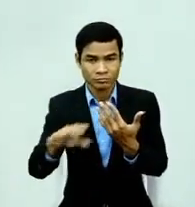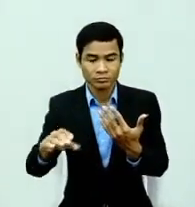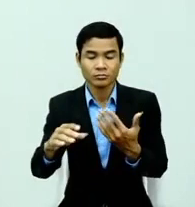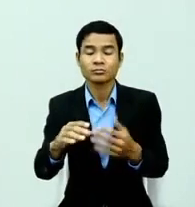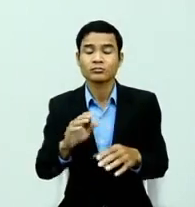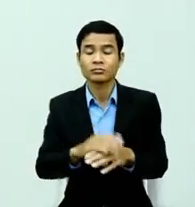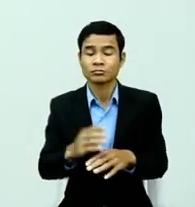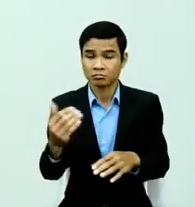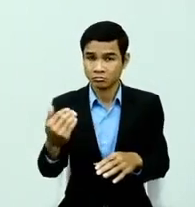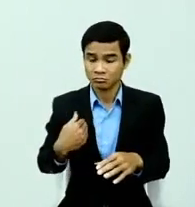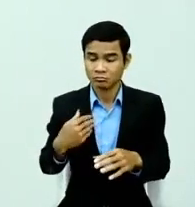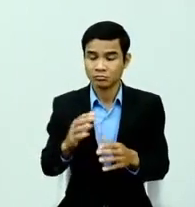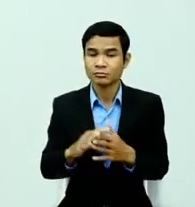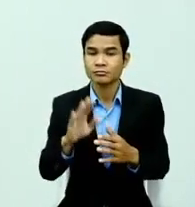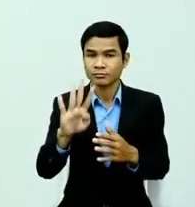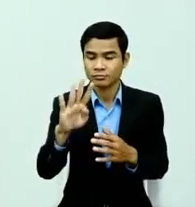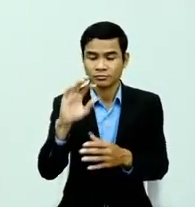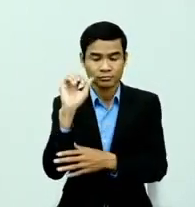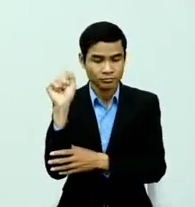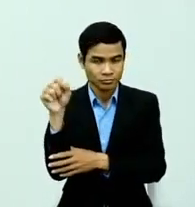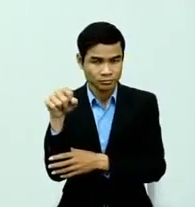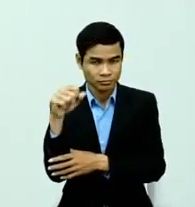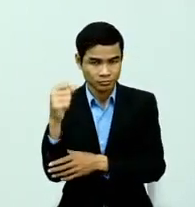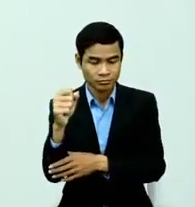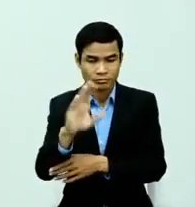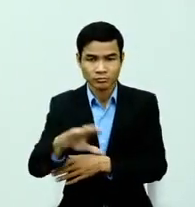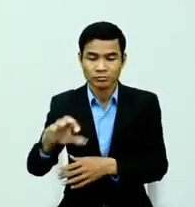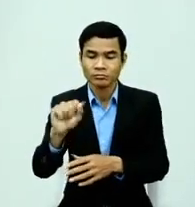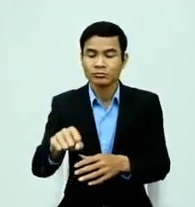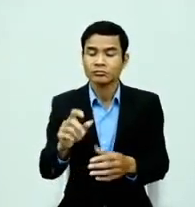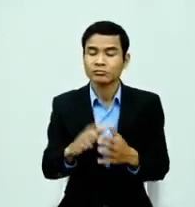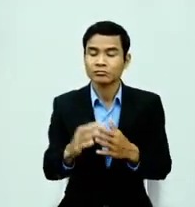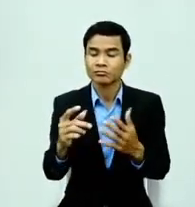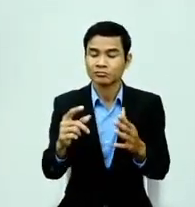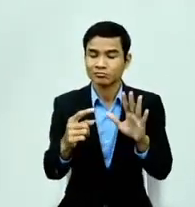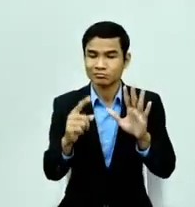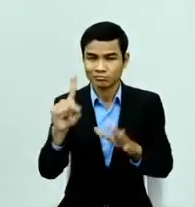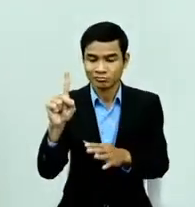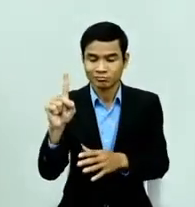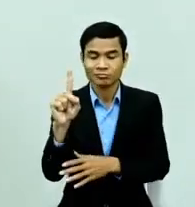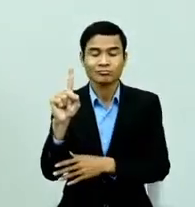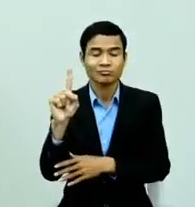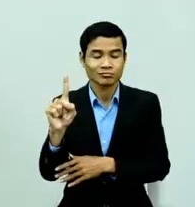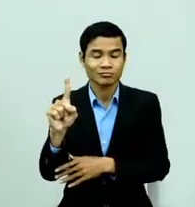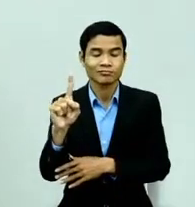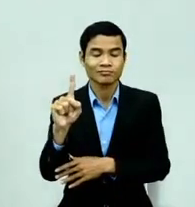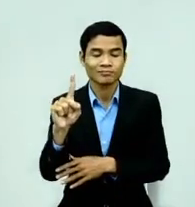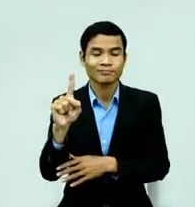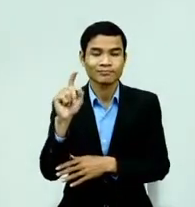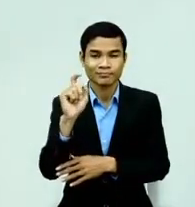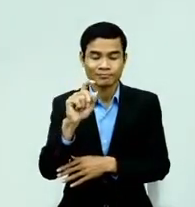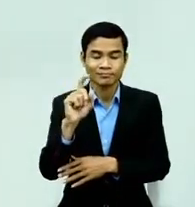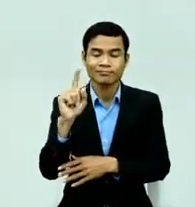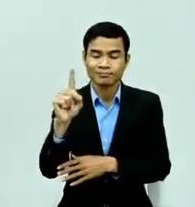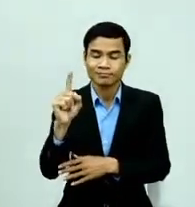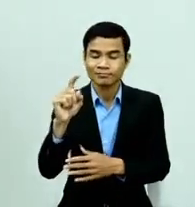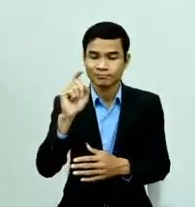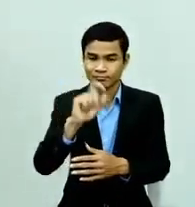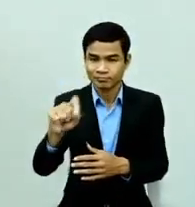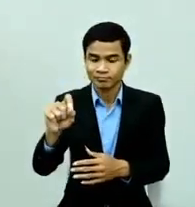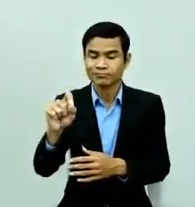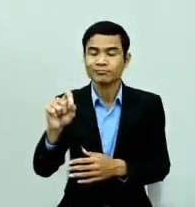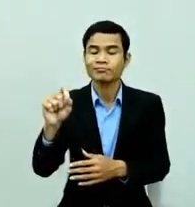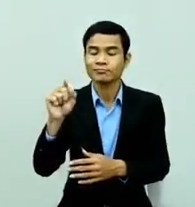គឺមាន4ចលនាណាឥឡូវកូនកូនលើកចង្អុលដៃស្ដាំ កូនត្រៀមខ្លួនសរសេរស្រអោះជាមួយអ្នកគ្រូ